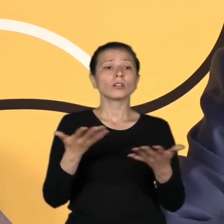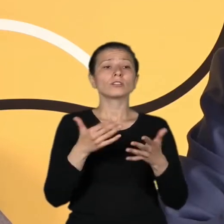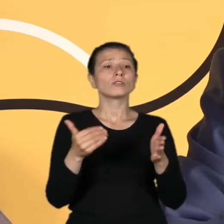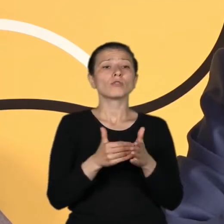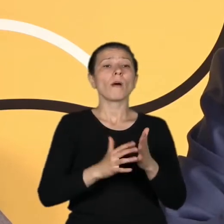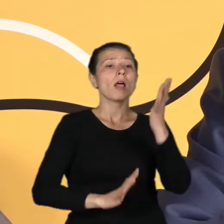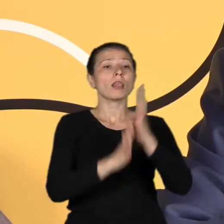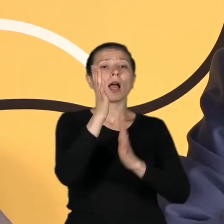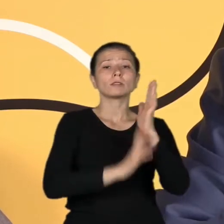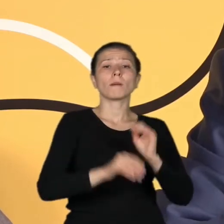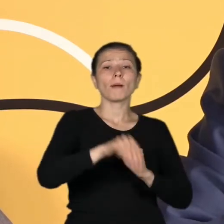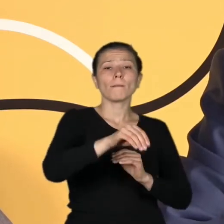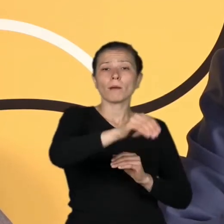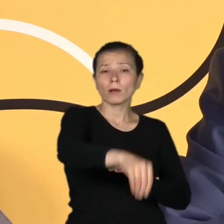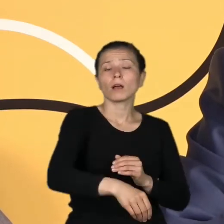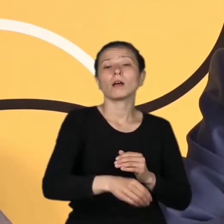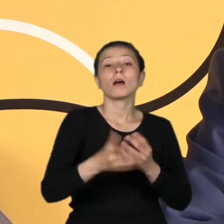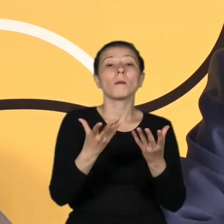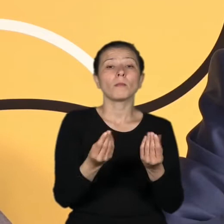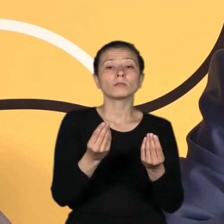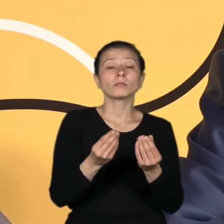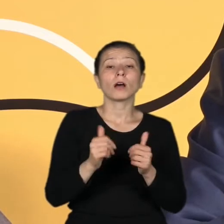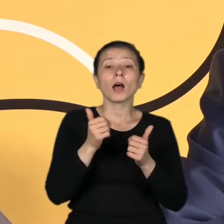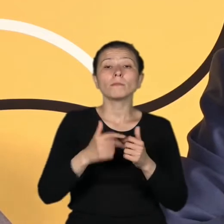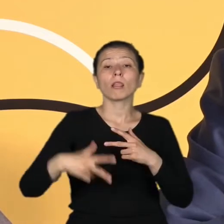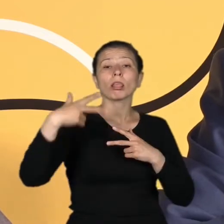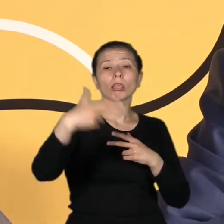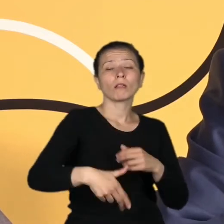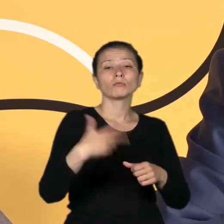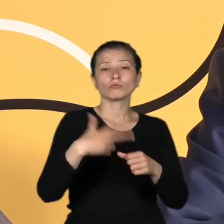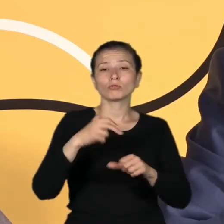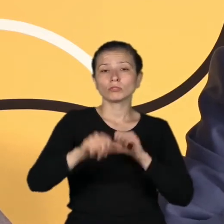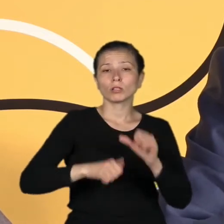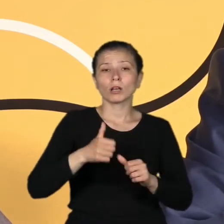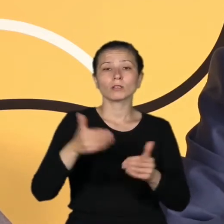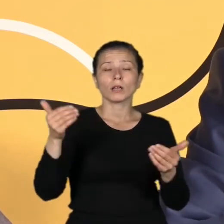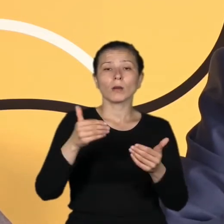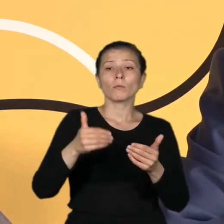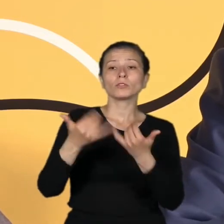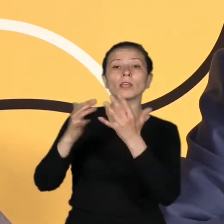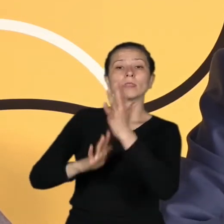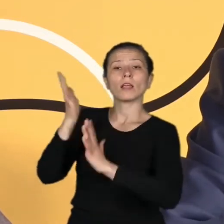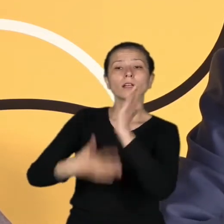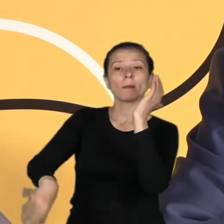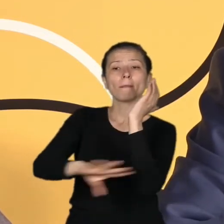lasy po to, żeby za 30 lat móc wyciąć inne